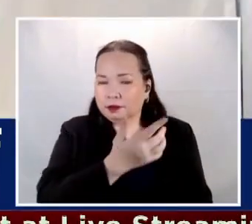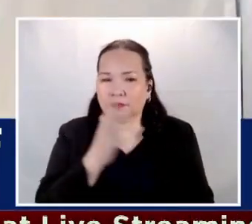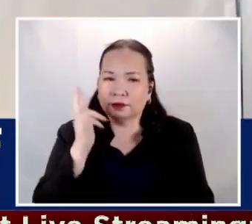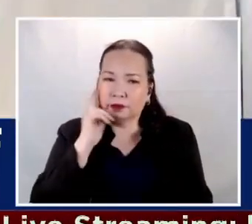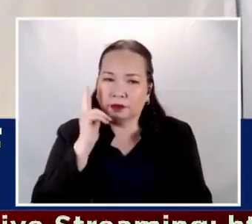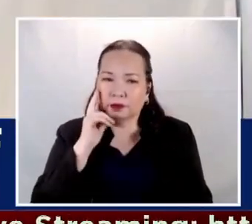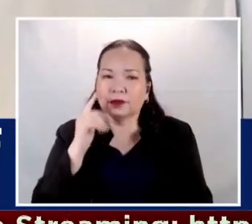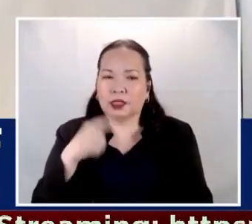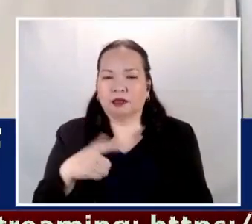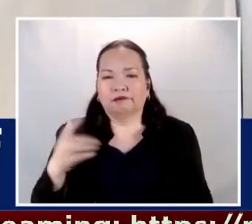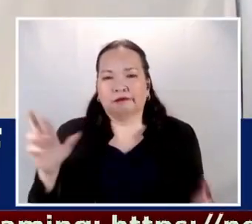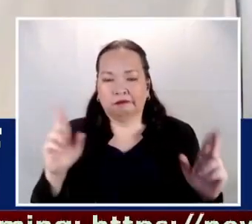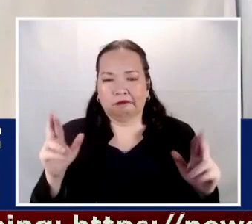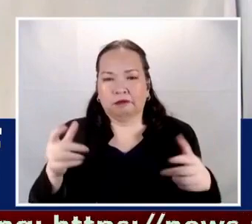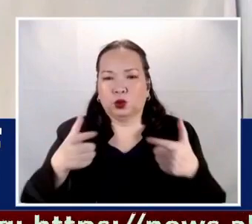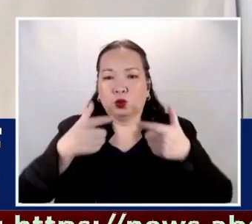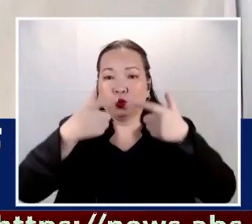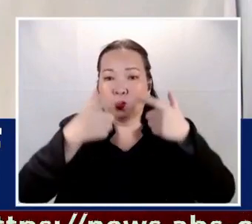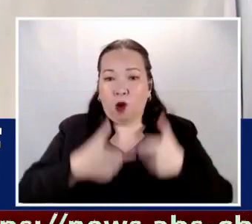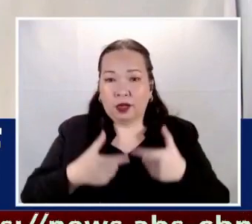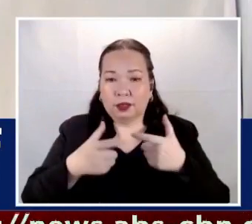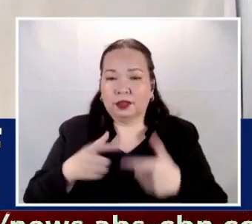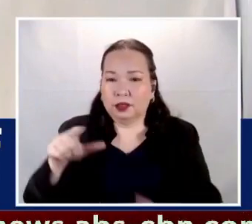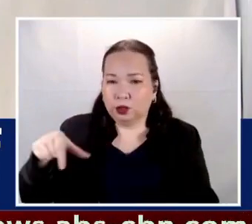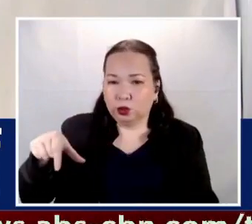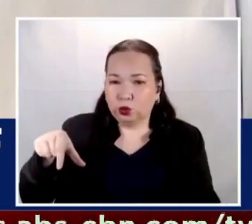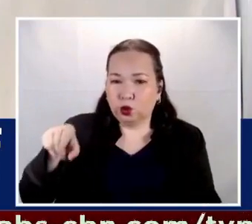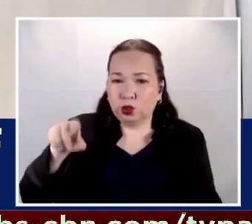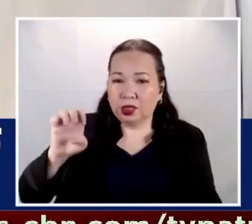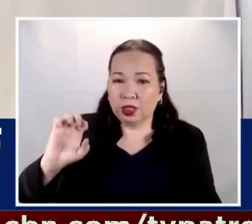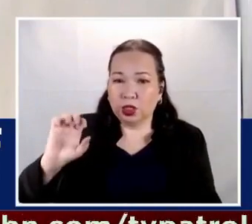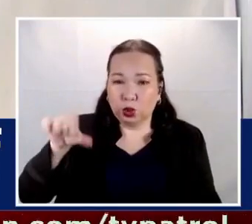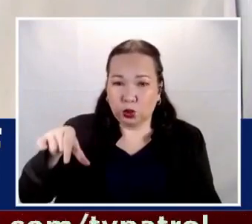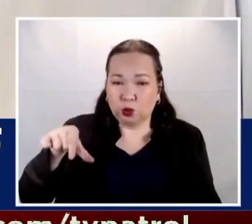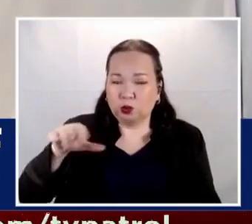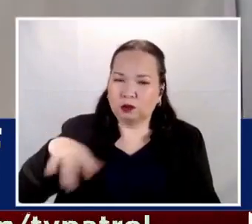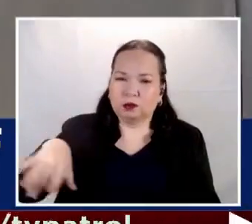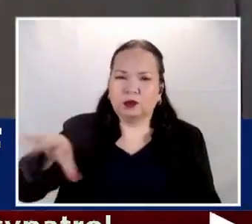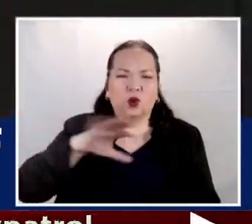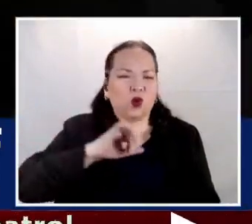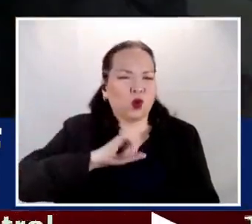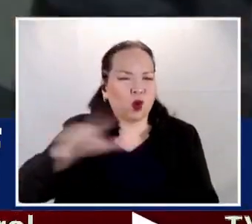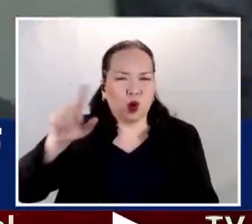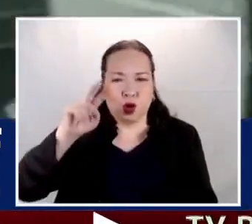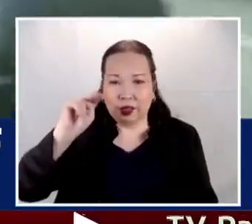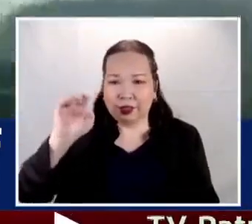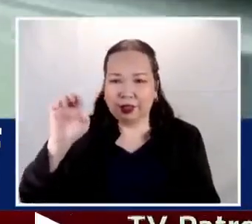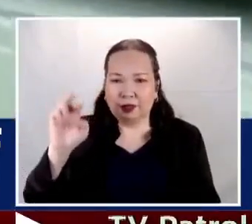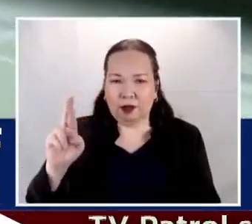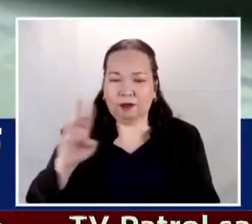quarantine is hereby imposed in the entire of Metro Manila.